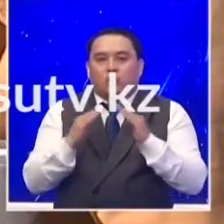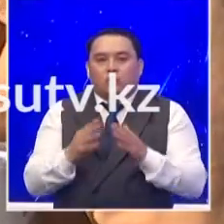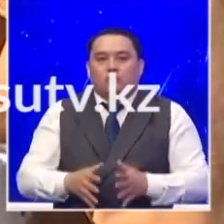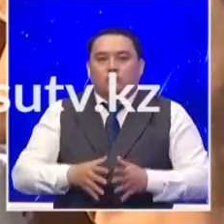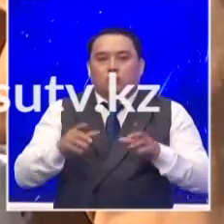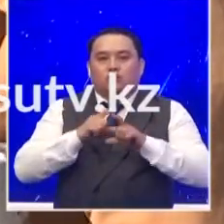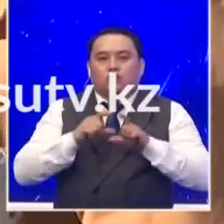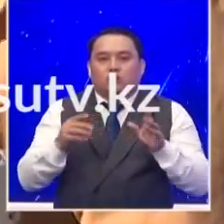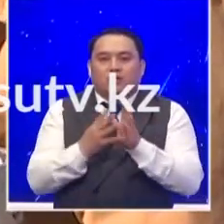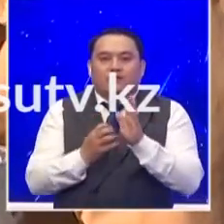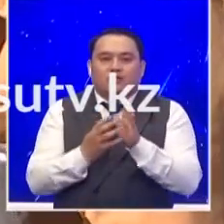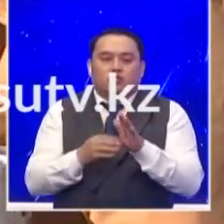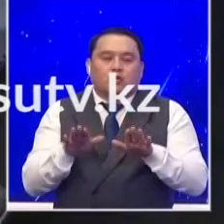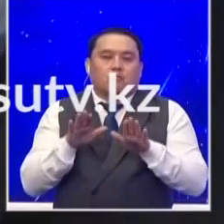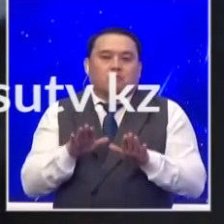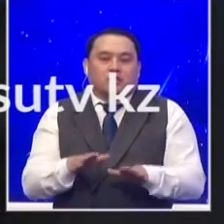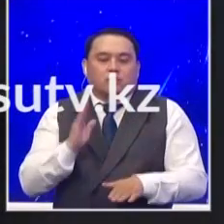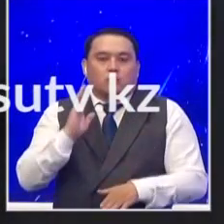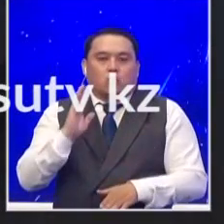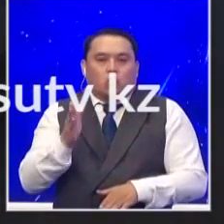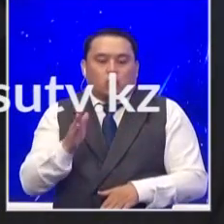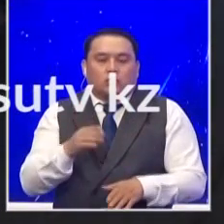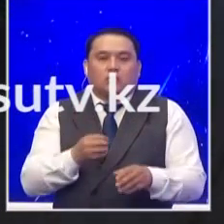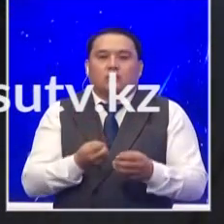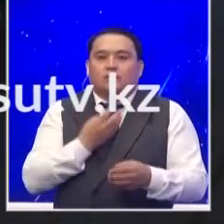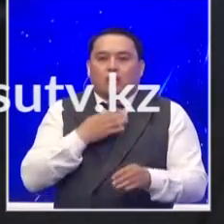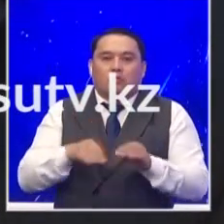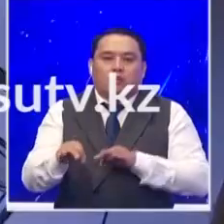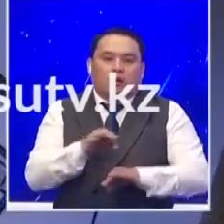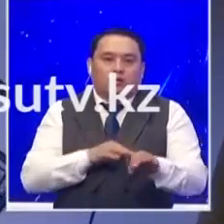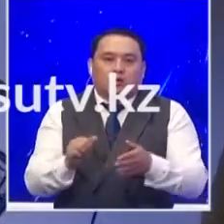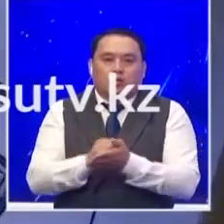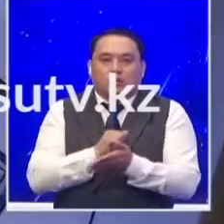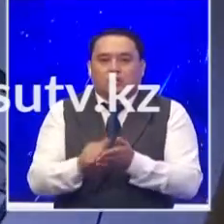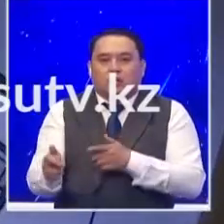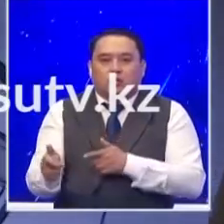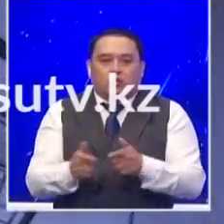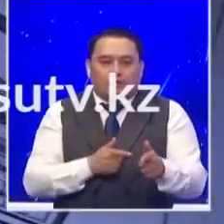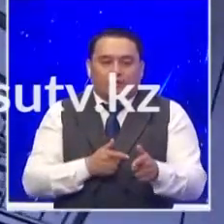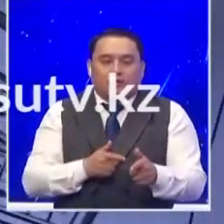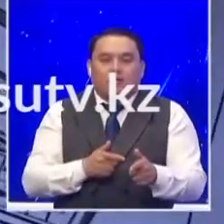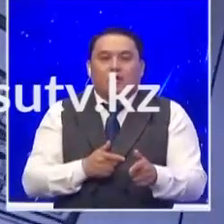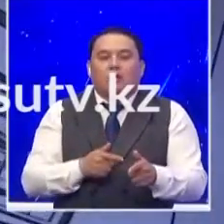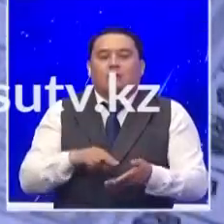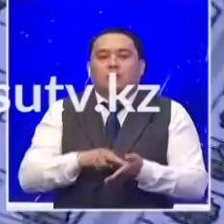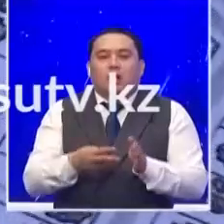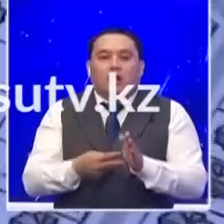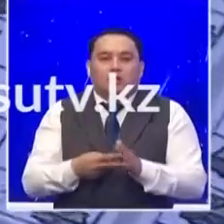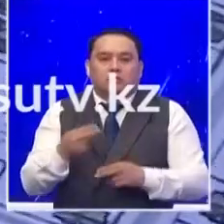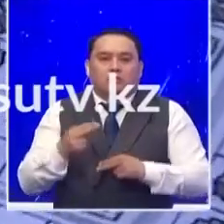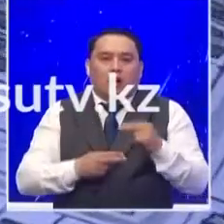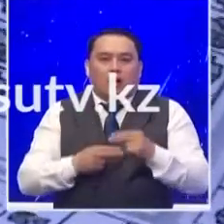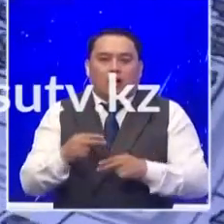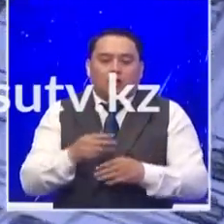просторная школа на 900 мест. На сегодняшний день уже разрабатывается проектно-сметная документация здания. В планах также